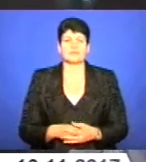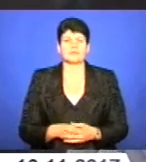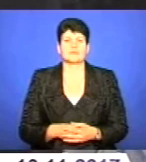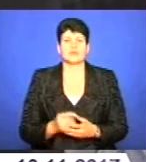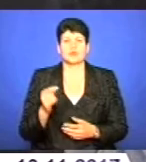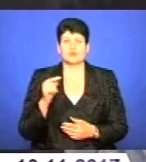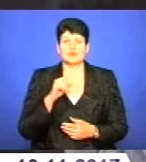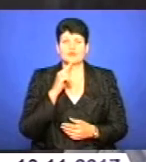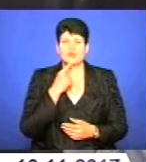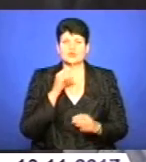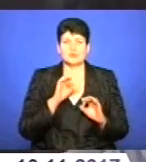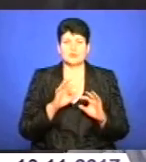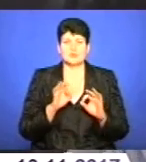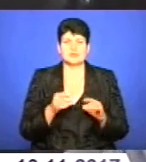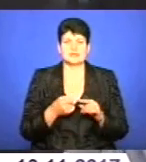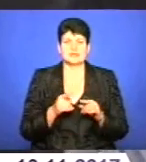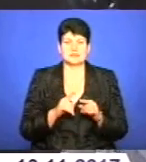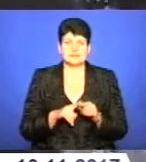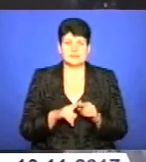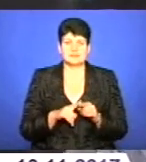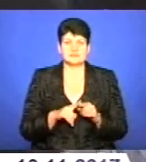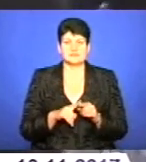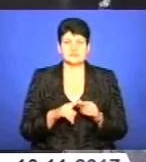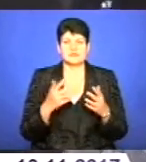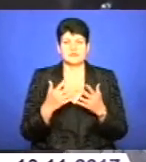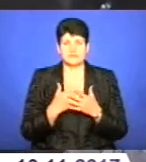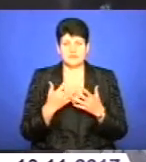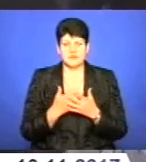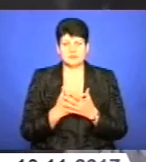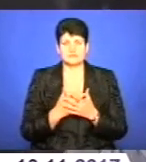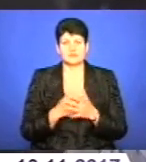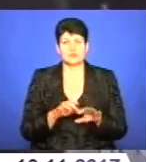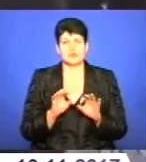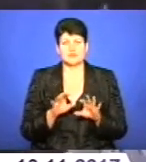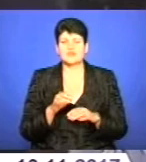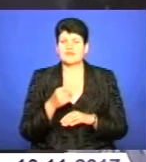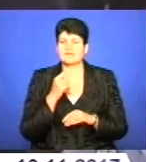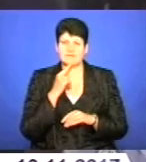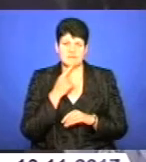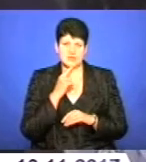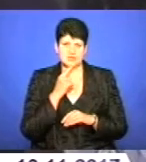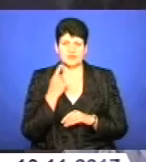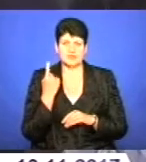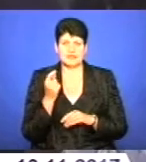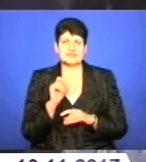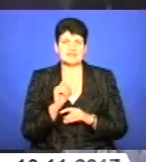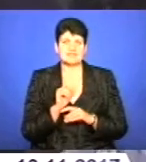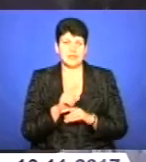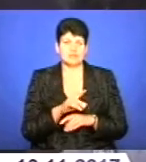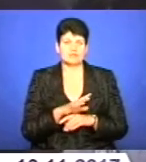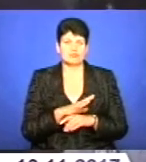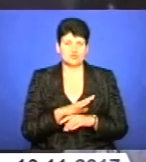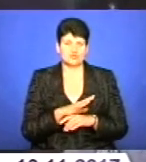Тому важко пояснити це раціонально. От. Ну і сам фільм, насправді, раціонально пояснювати важко, тому що одне з завдань було